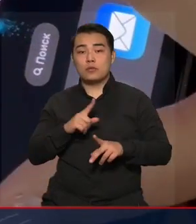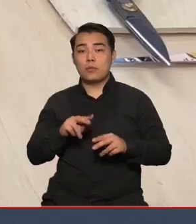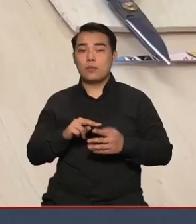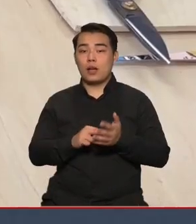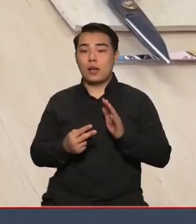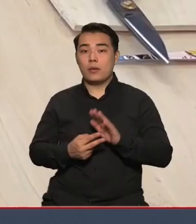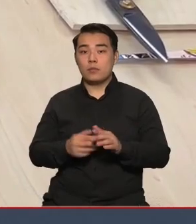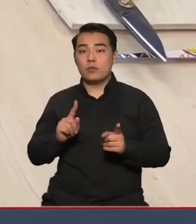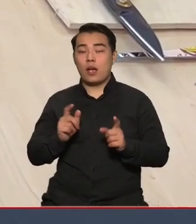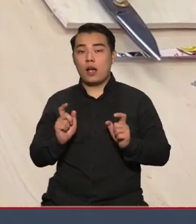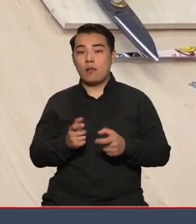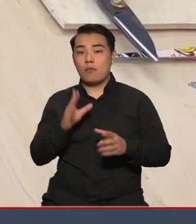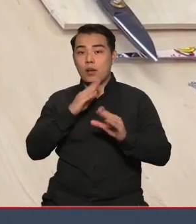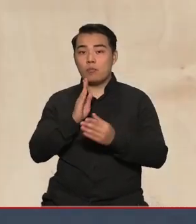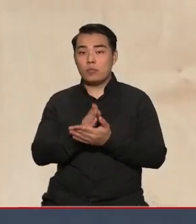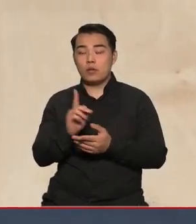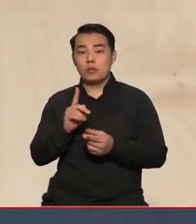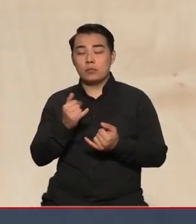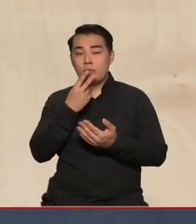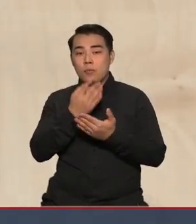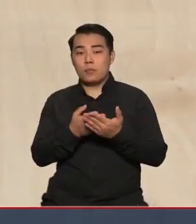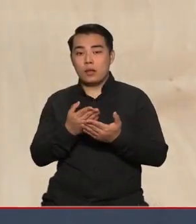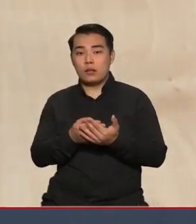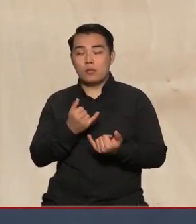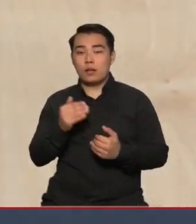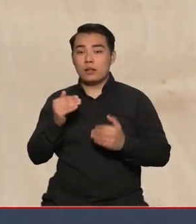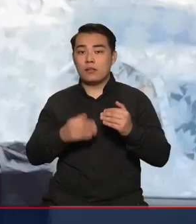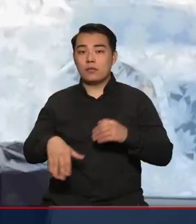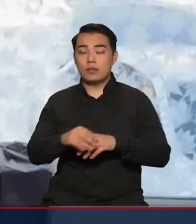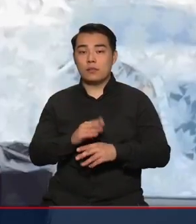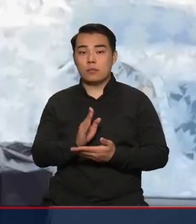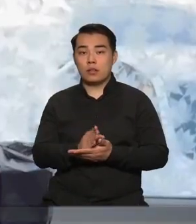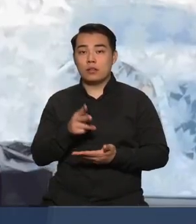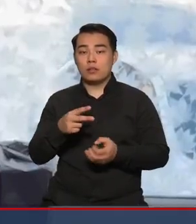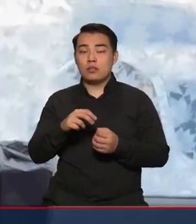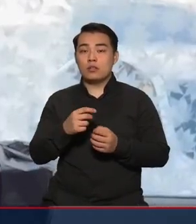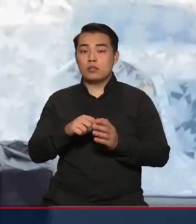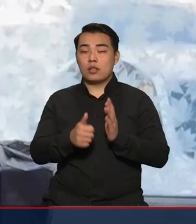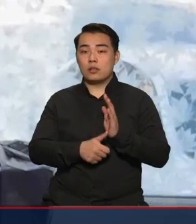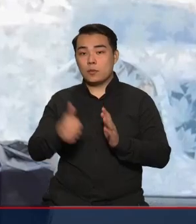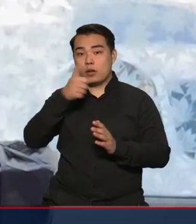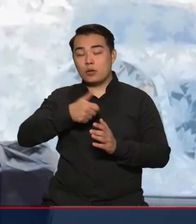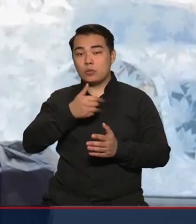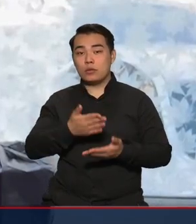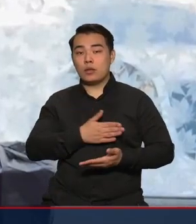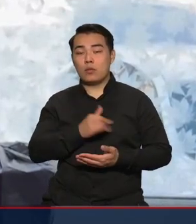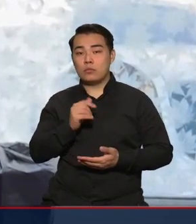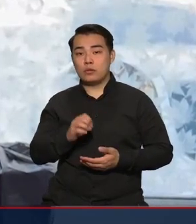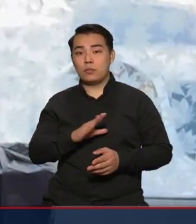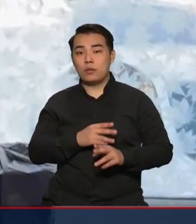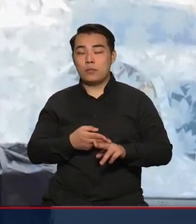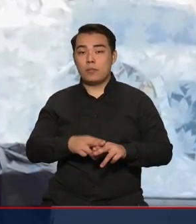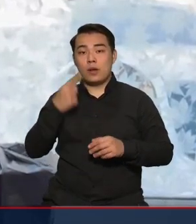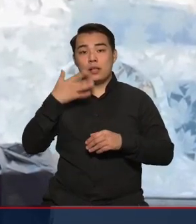людей с ограниченными возможностями, которые позволяют быть наравне со всеми. В 2016 году я уже